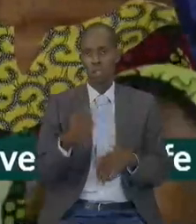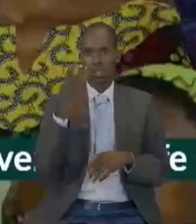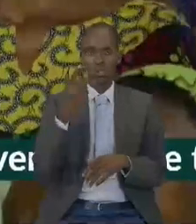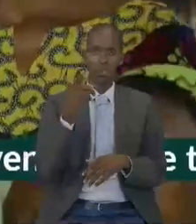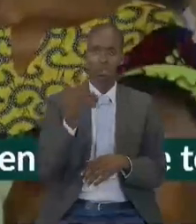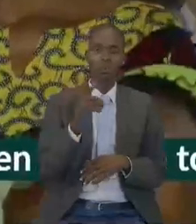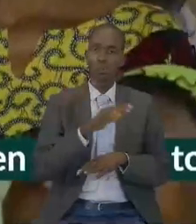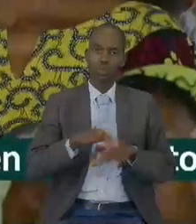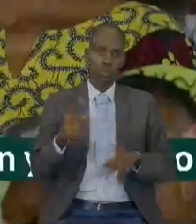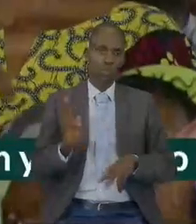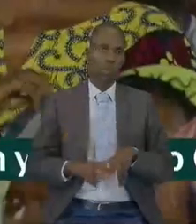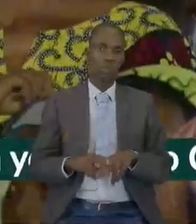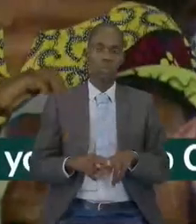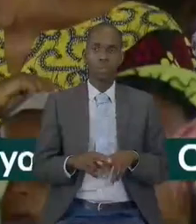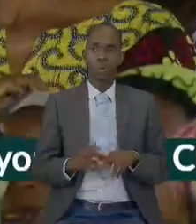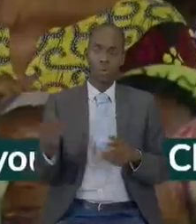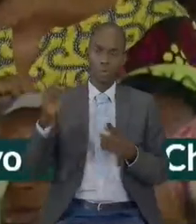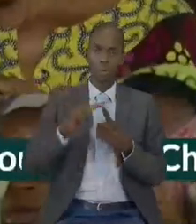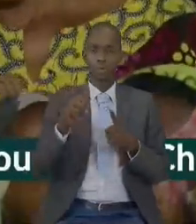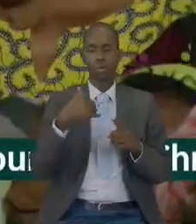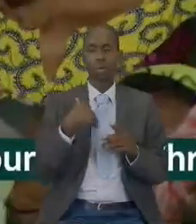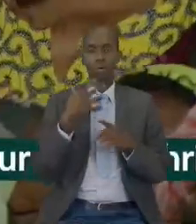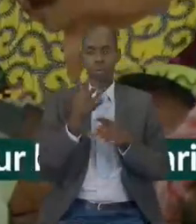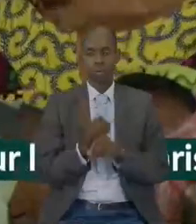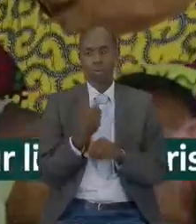Regardez les mains levées s'il vous plaît. Identifiez-les.